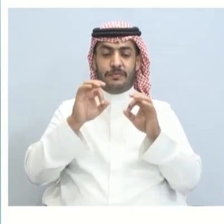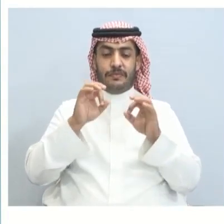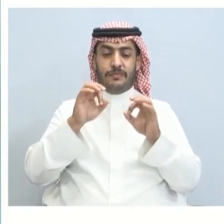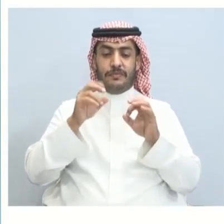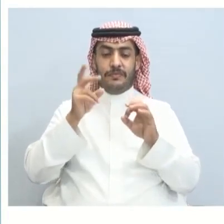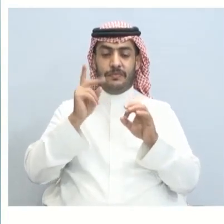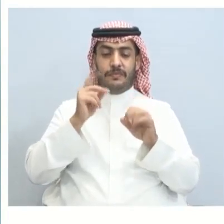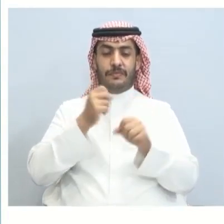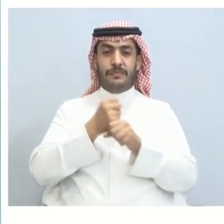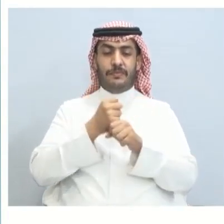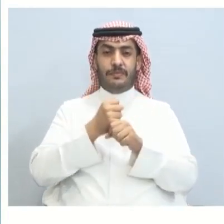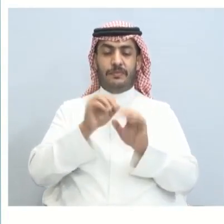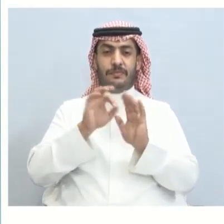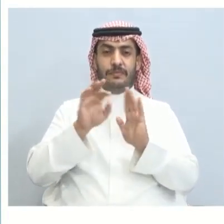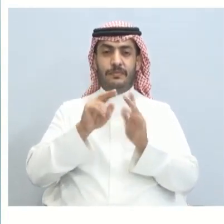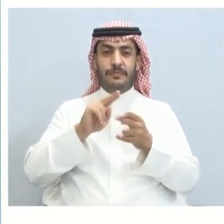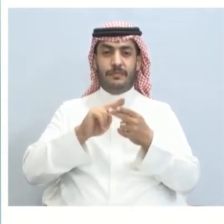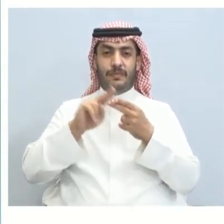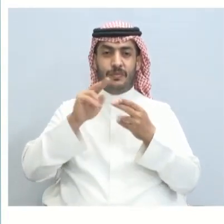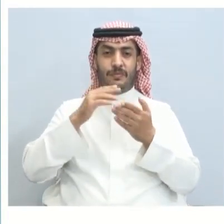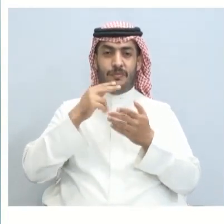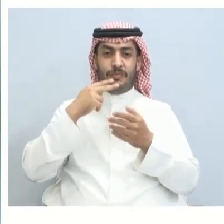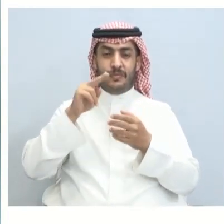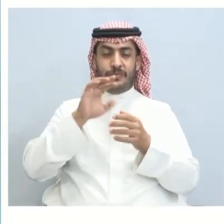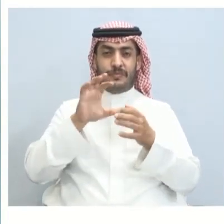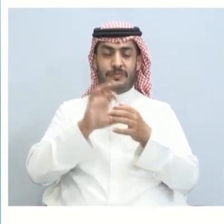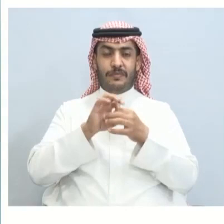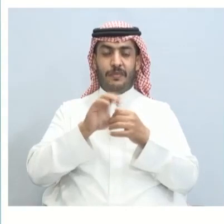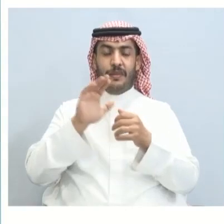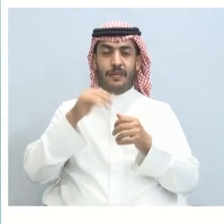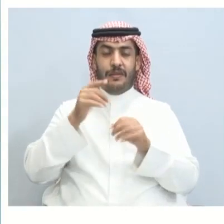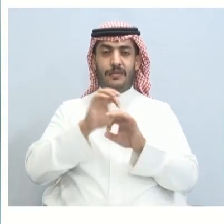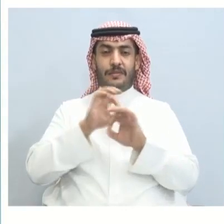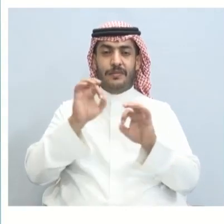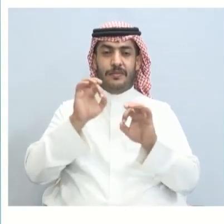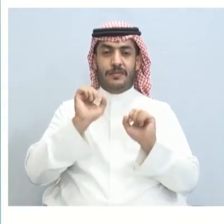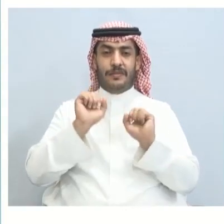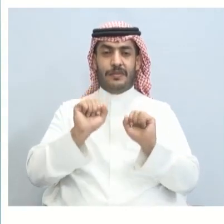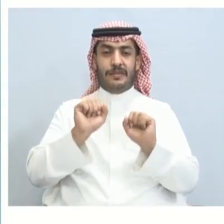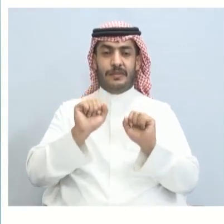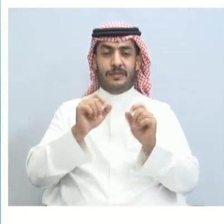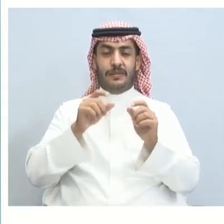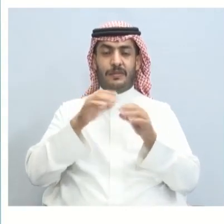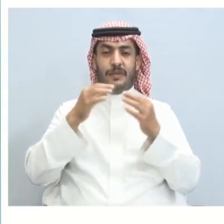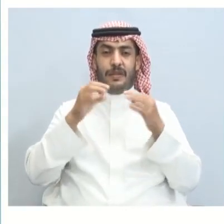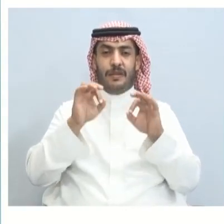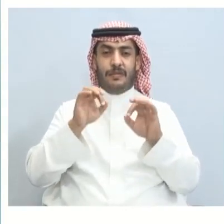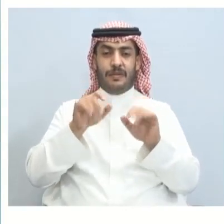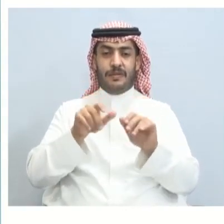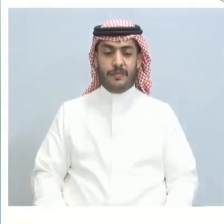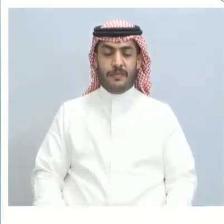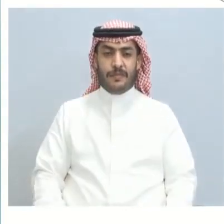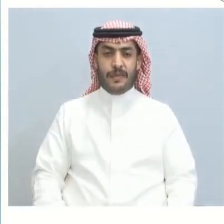ايضا يعمل على اعداد المراسلات لتي تم الاتفاق عليها وايضا الاحتياجات للمجتمعين او المشاركين في